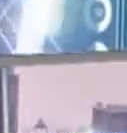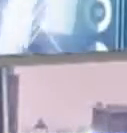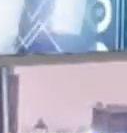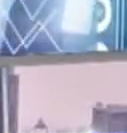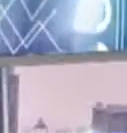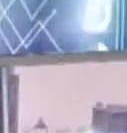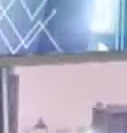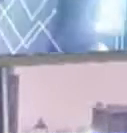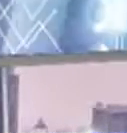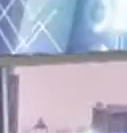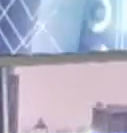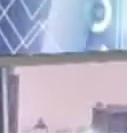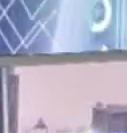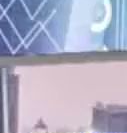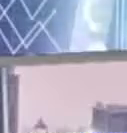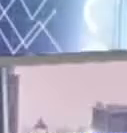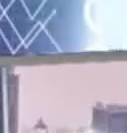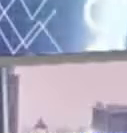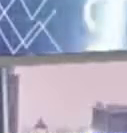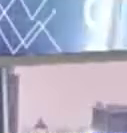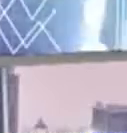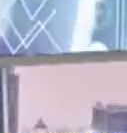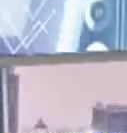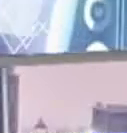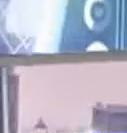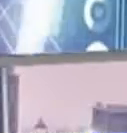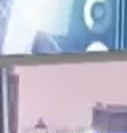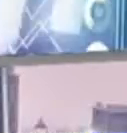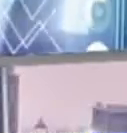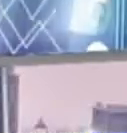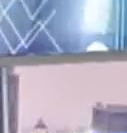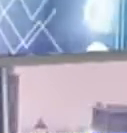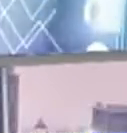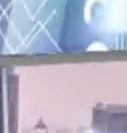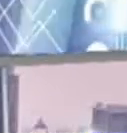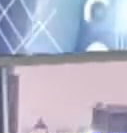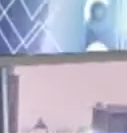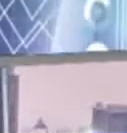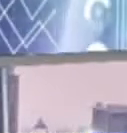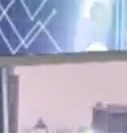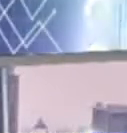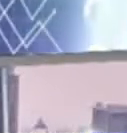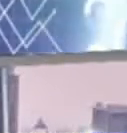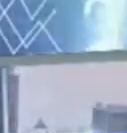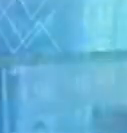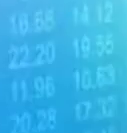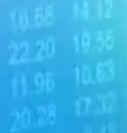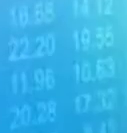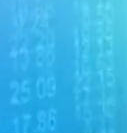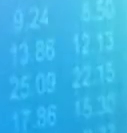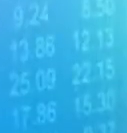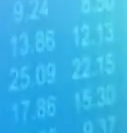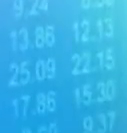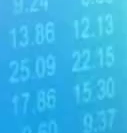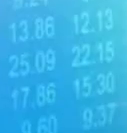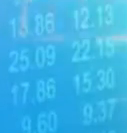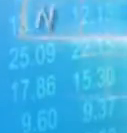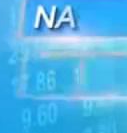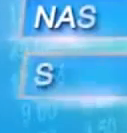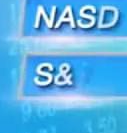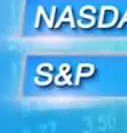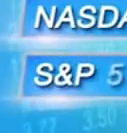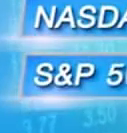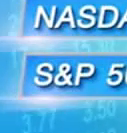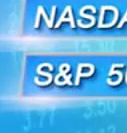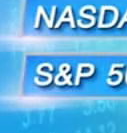านหลังจากที่ราคาน้ำมันกลับมาร่วงลงนะคะต่ำกว่า50เหรียญสหรัฐต่อบาร์เรลอีกครั้งค่ะหลังปิดตลาดเมื่อคืนนี้นะคะดัชนีดาวโจ